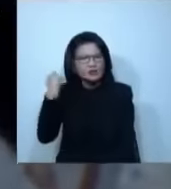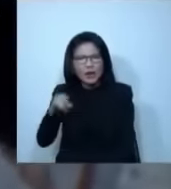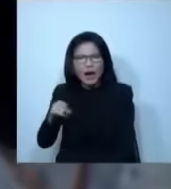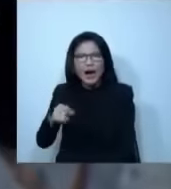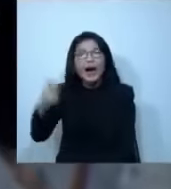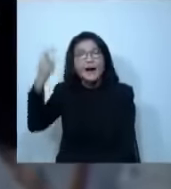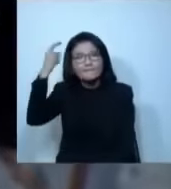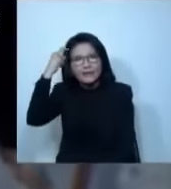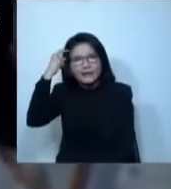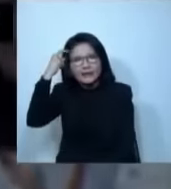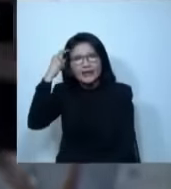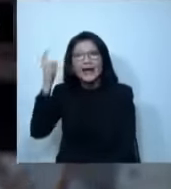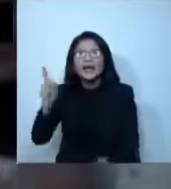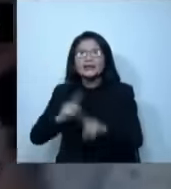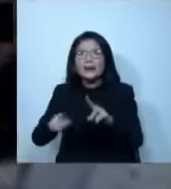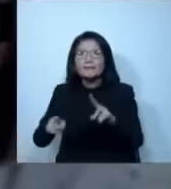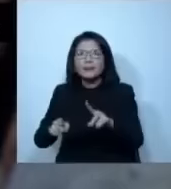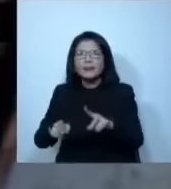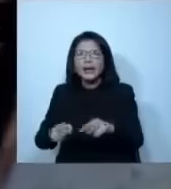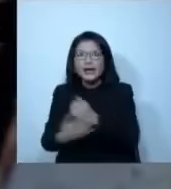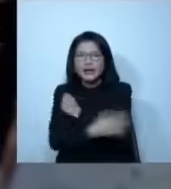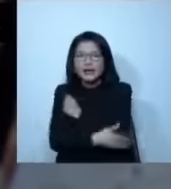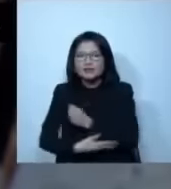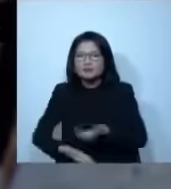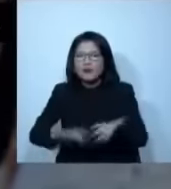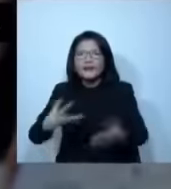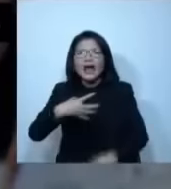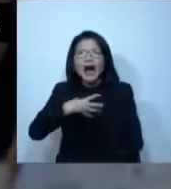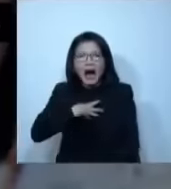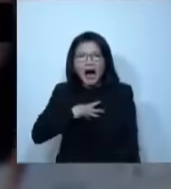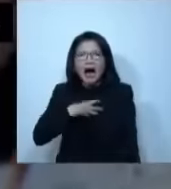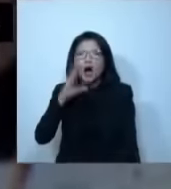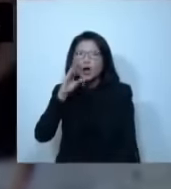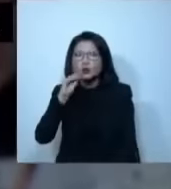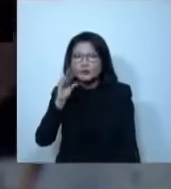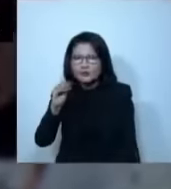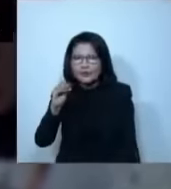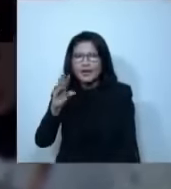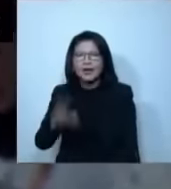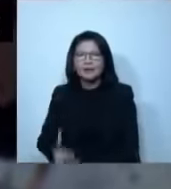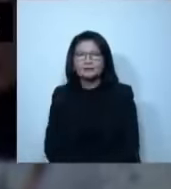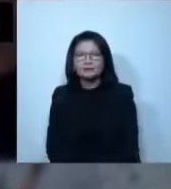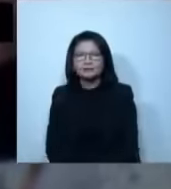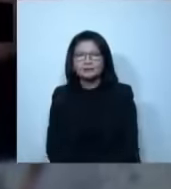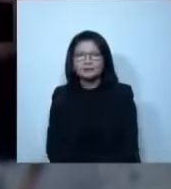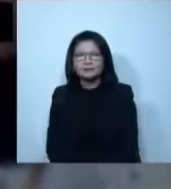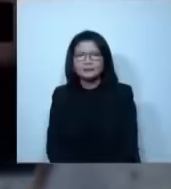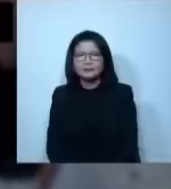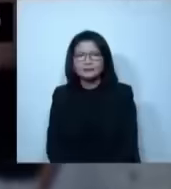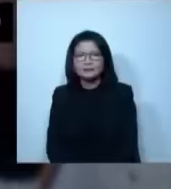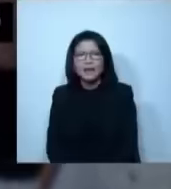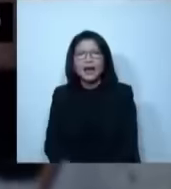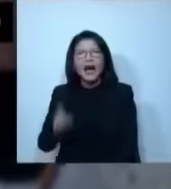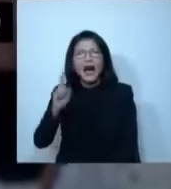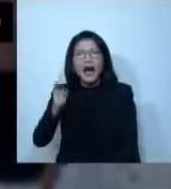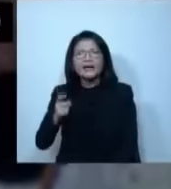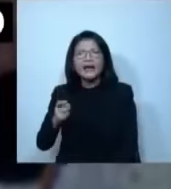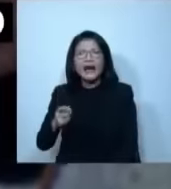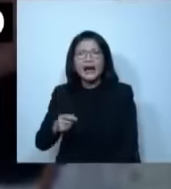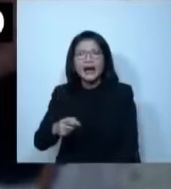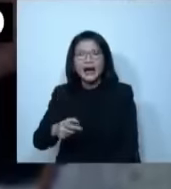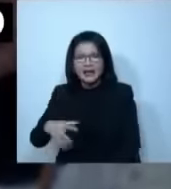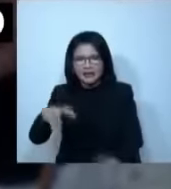seseorang, tapi negara harus memberikan hak kepada dia untuk berbicara, termasuk untuk mengkritik. Sehingga ada ruang